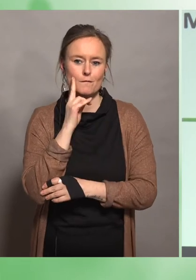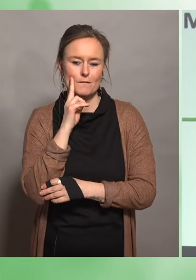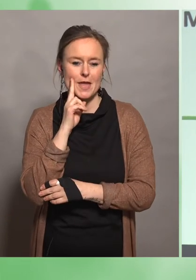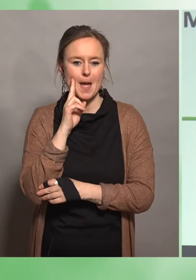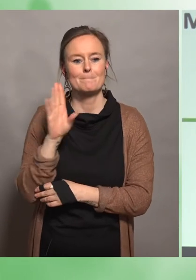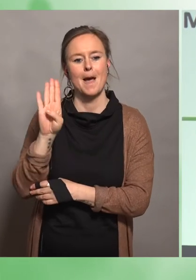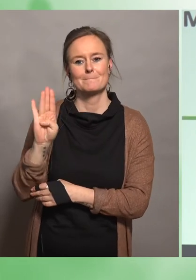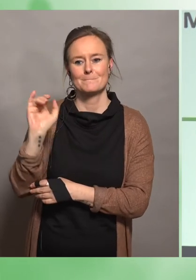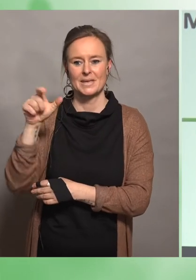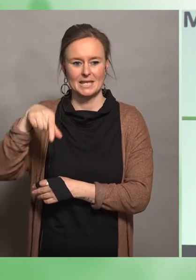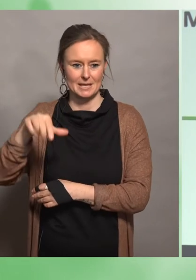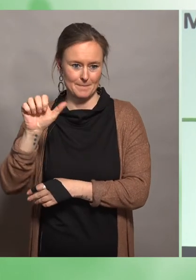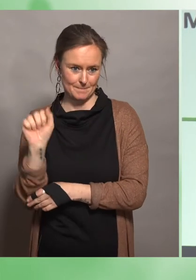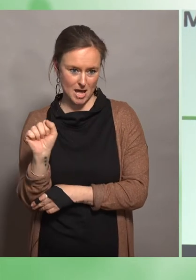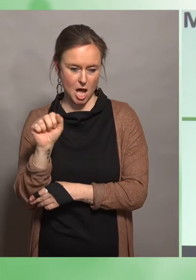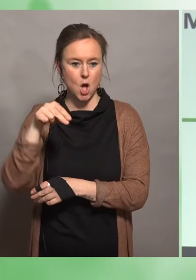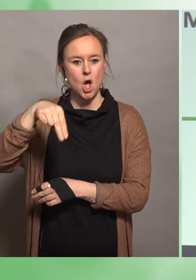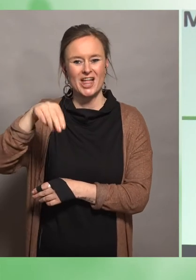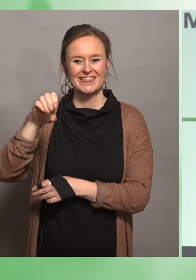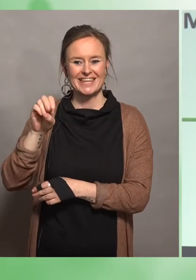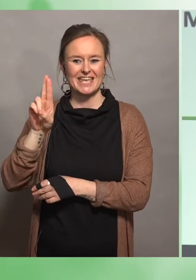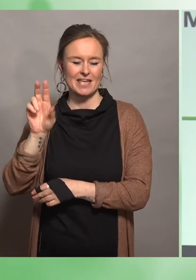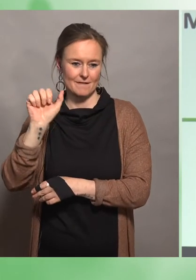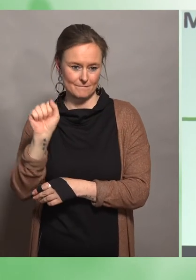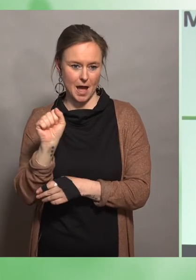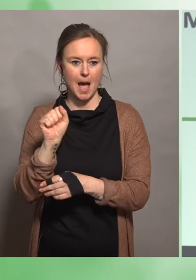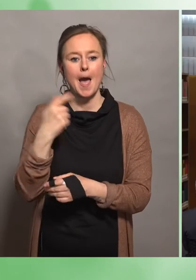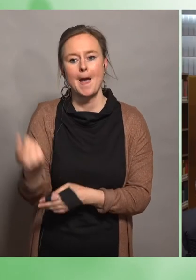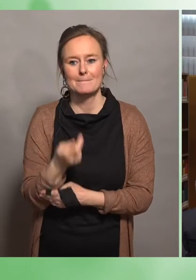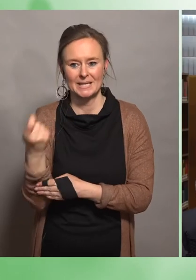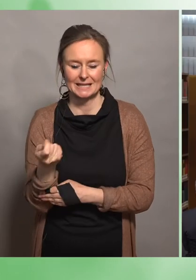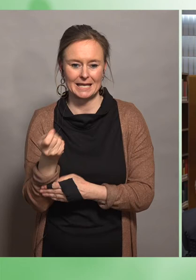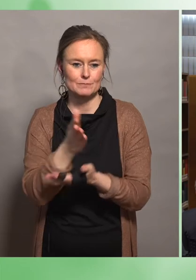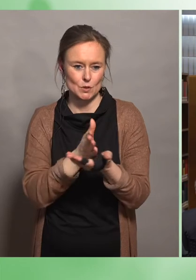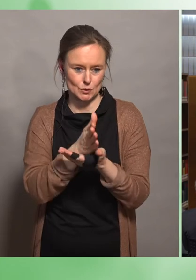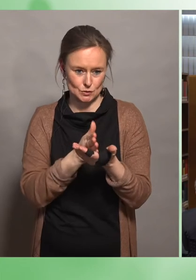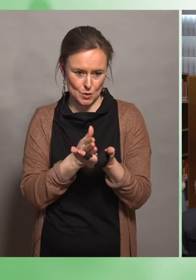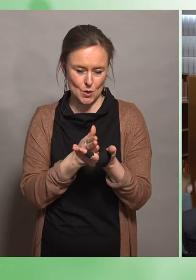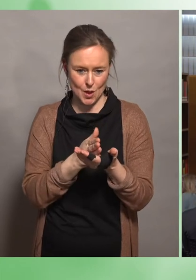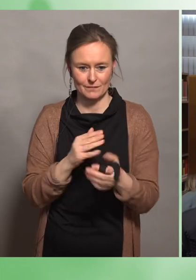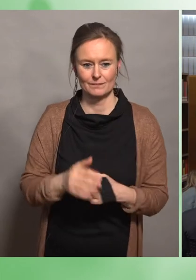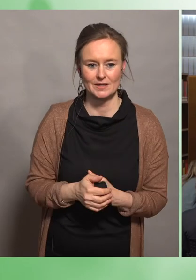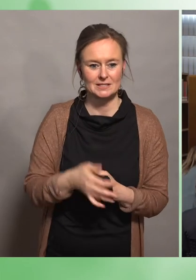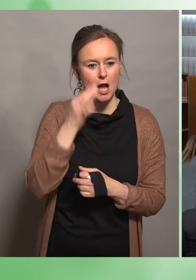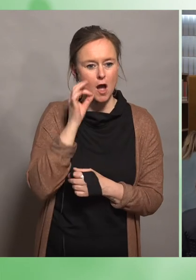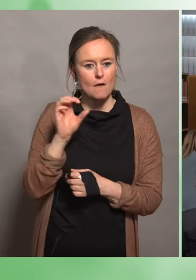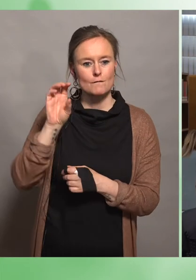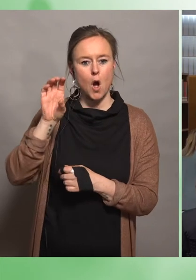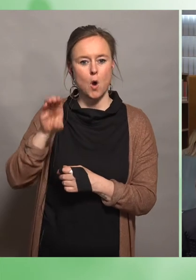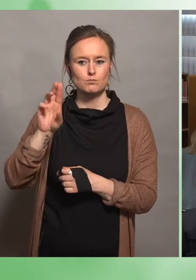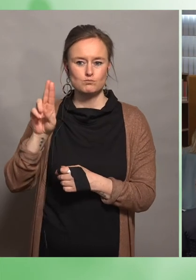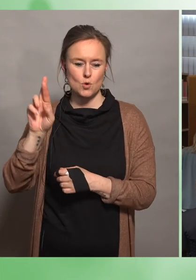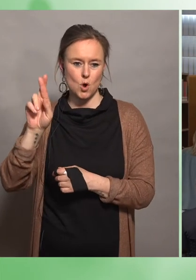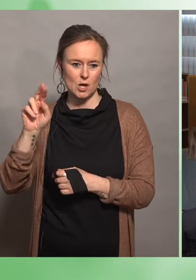und dem Neba-Betriebsservice. Und da darf ich zu mir bitten, Elisabeth Burgis, Julia Perner und für das Neba-Betriebsservice